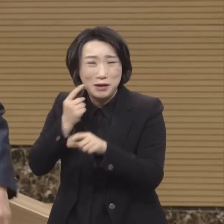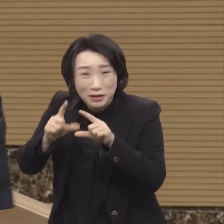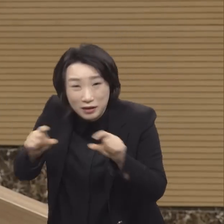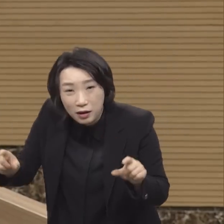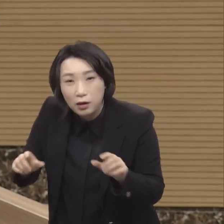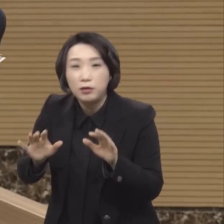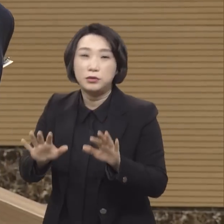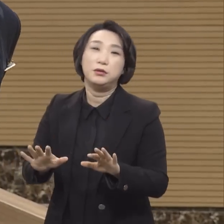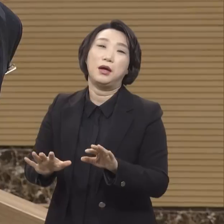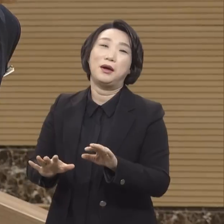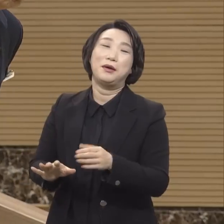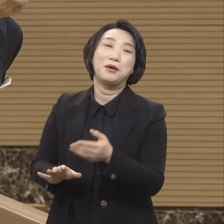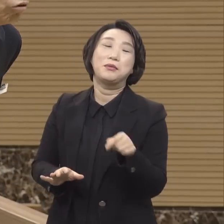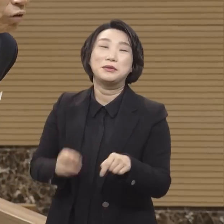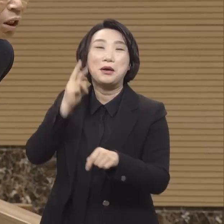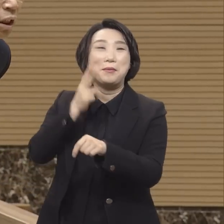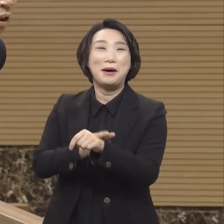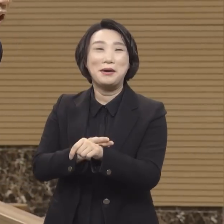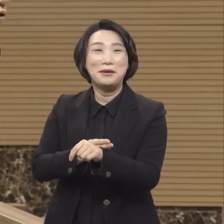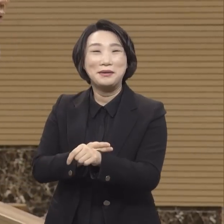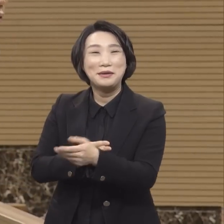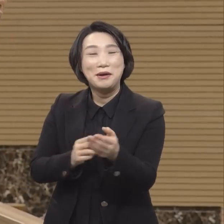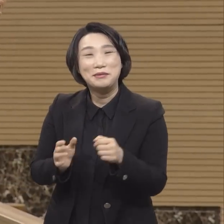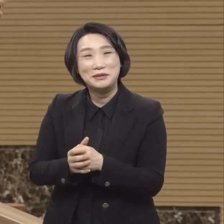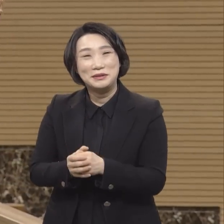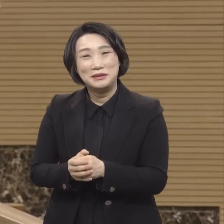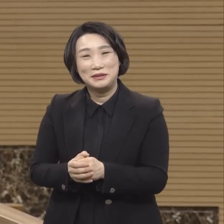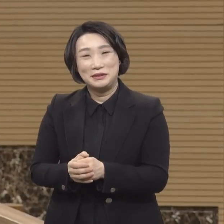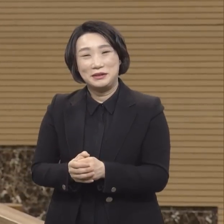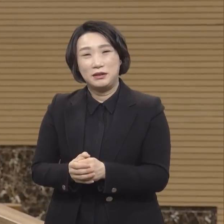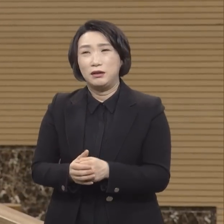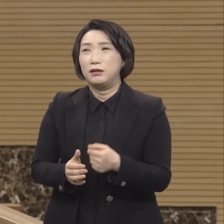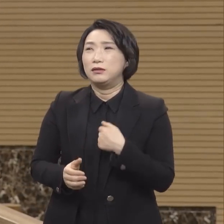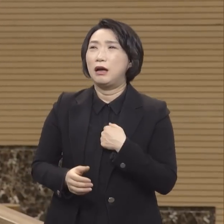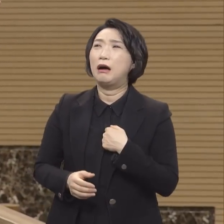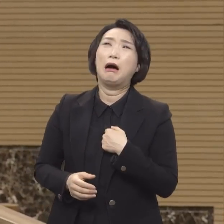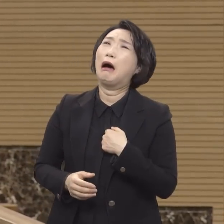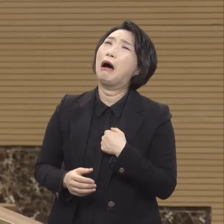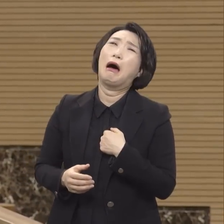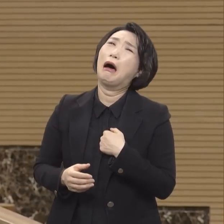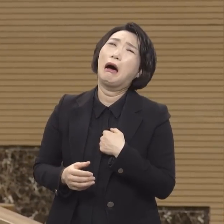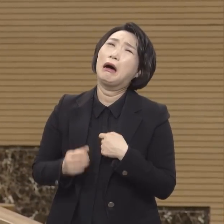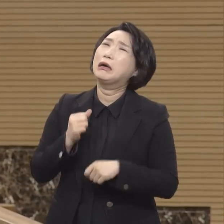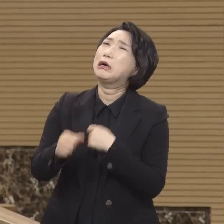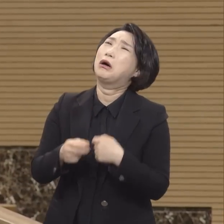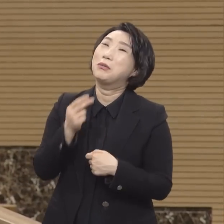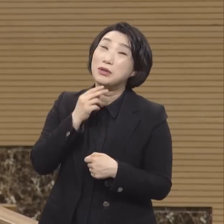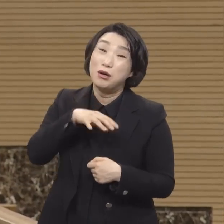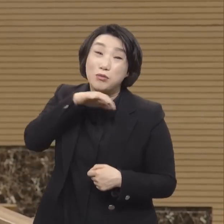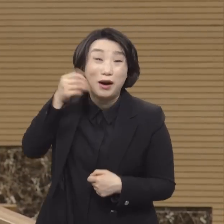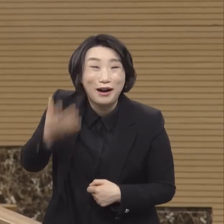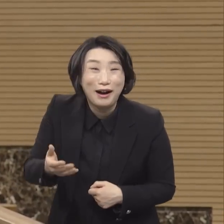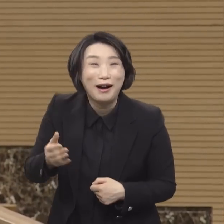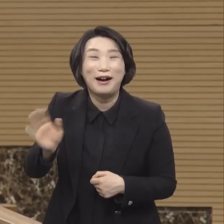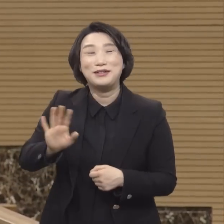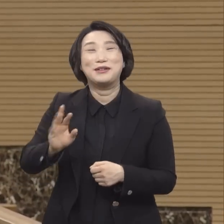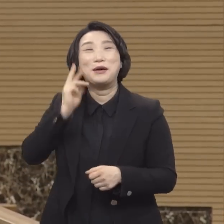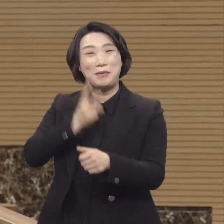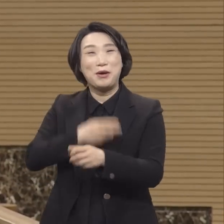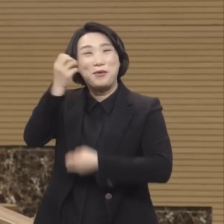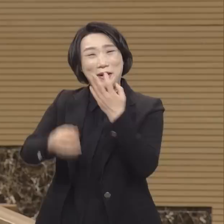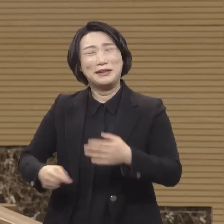그러면서도 언제 사도 바울이 내가 부자여다고 했대요. 나는 양심은 자유하다 이